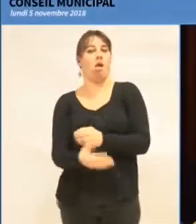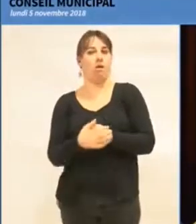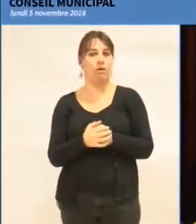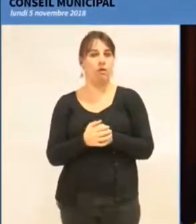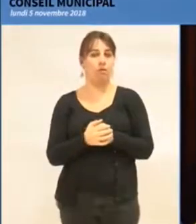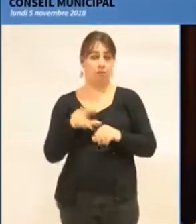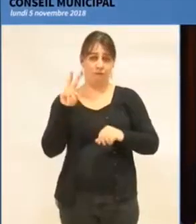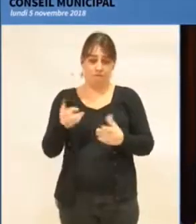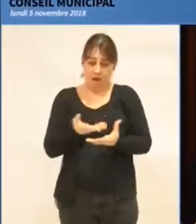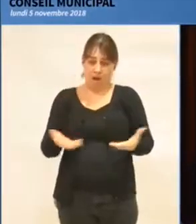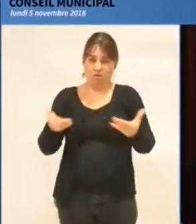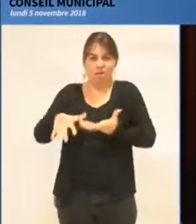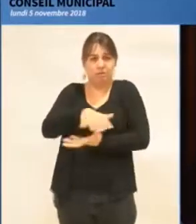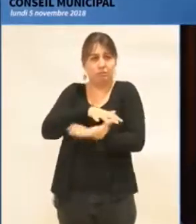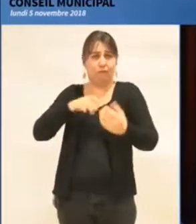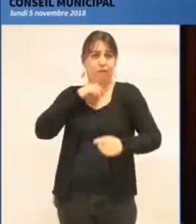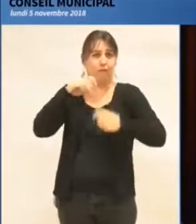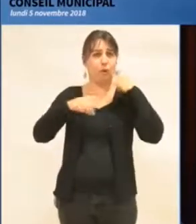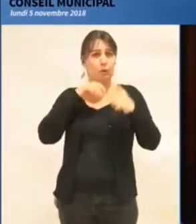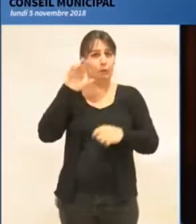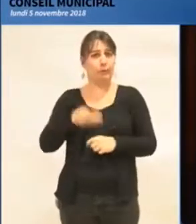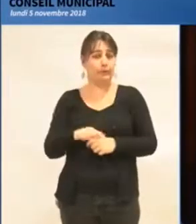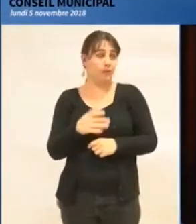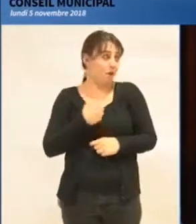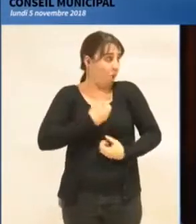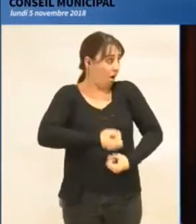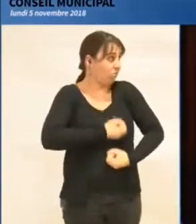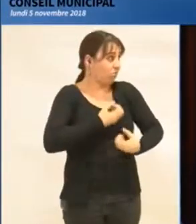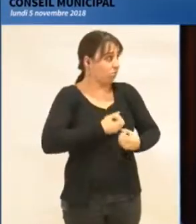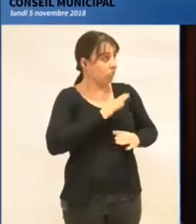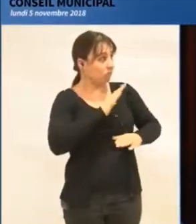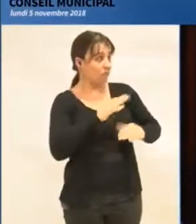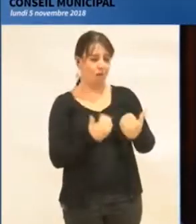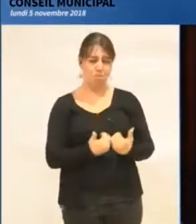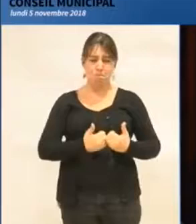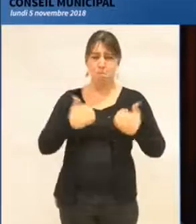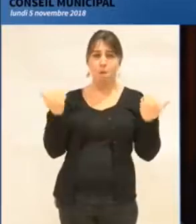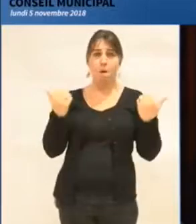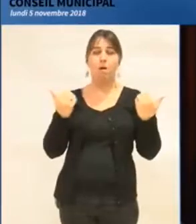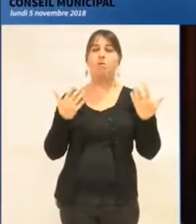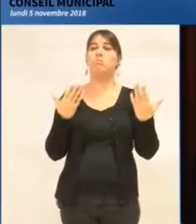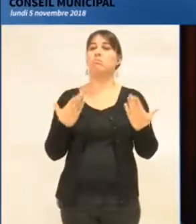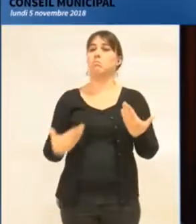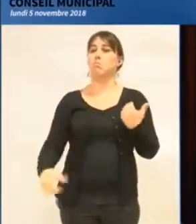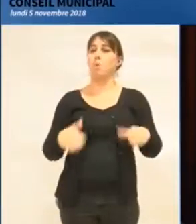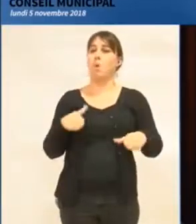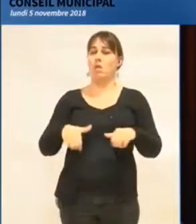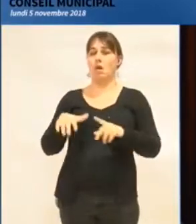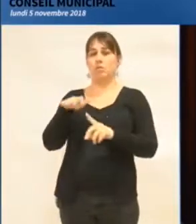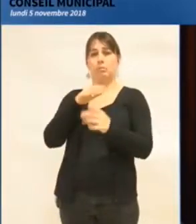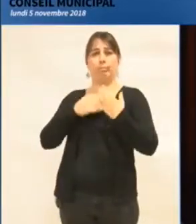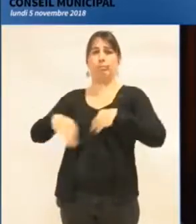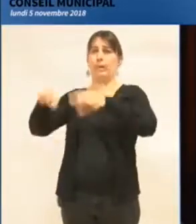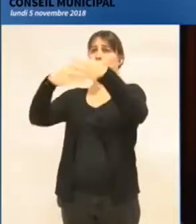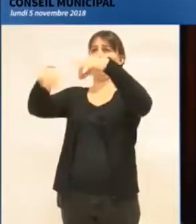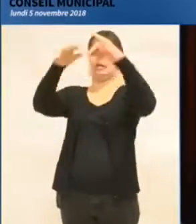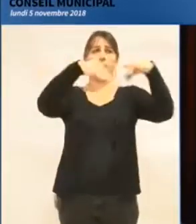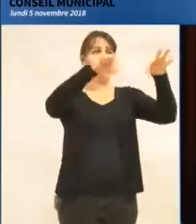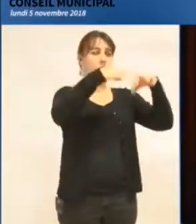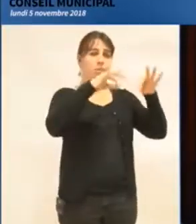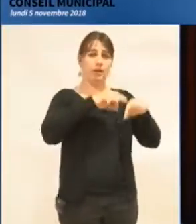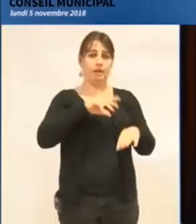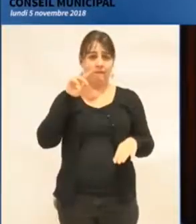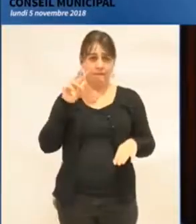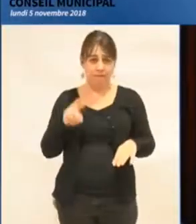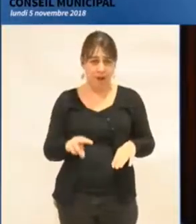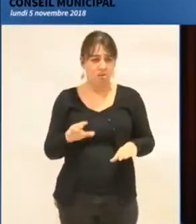de violence, et c'est terriblement paradoxal ce que je vais dire, jamais nos sociétés modernes n'ont pu à ce